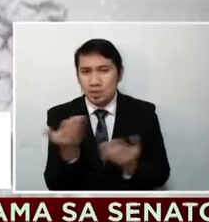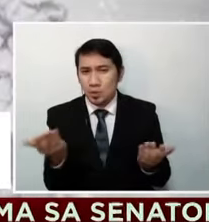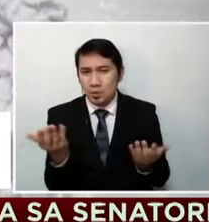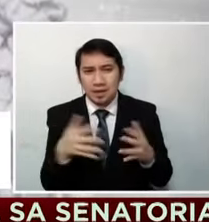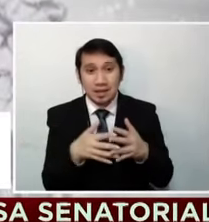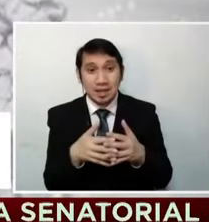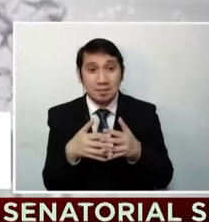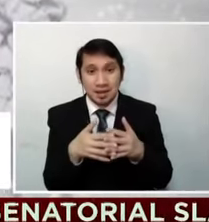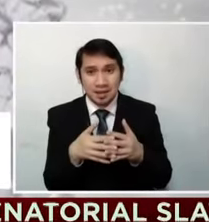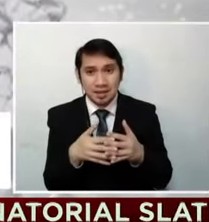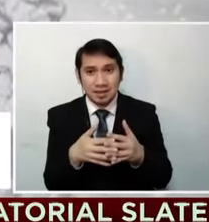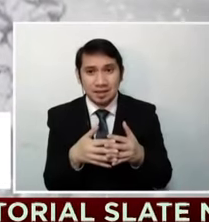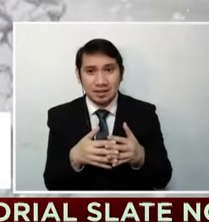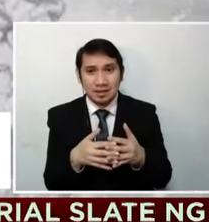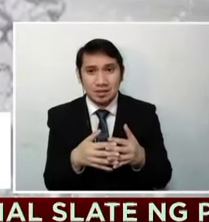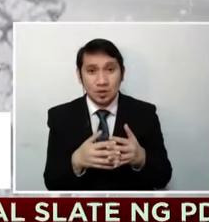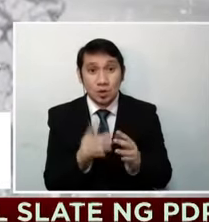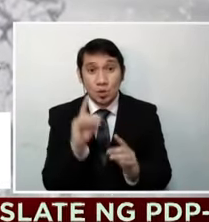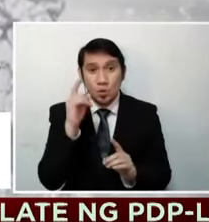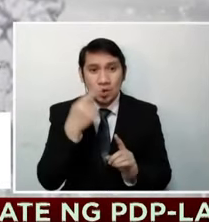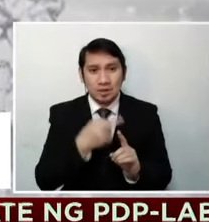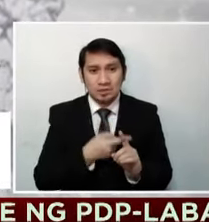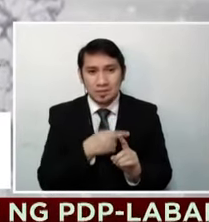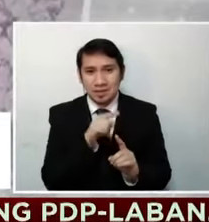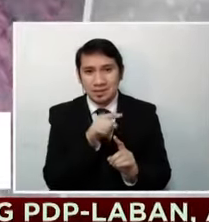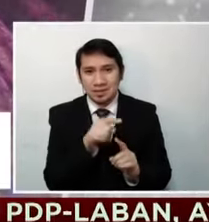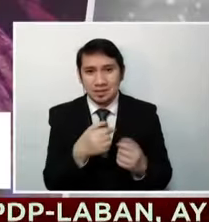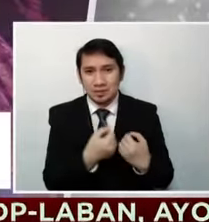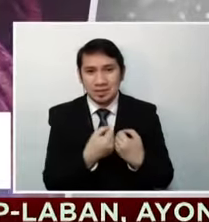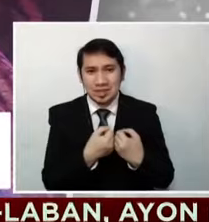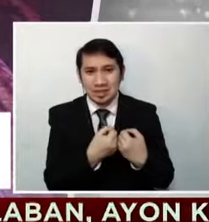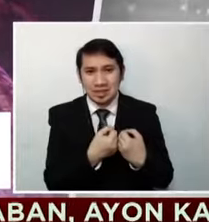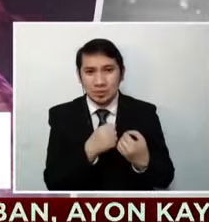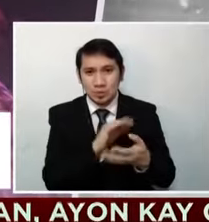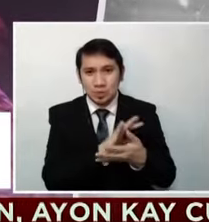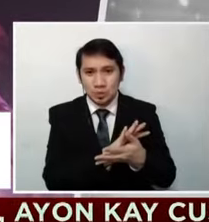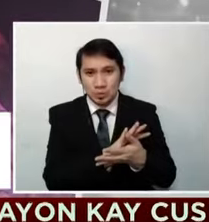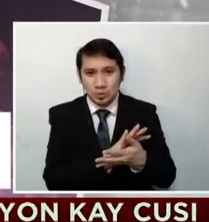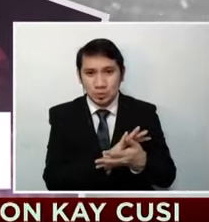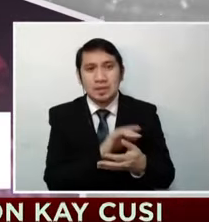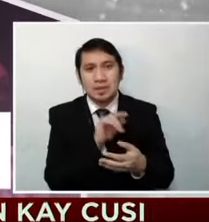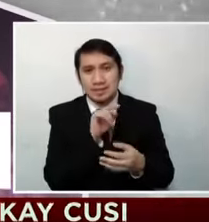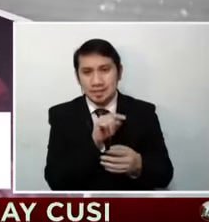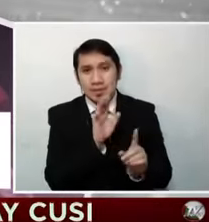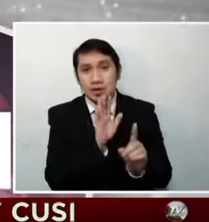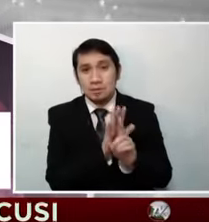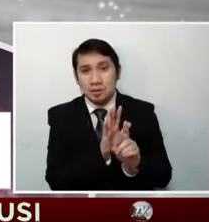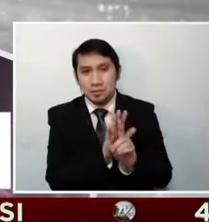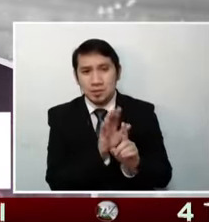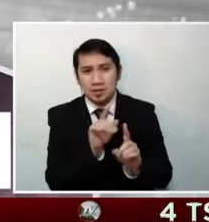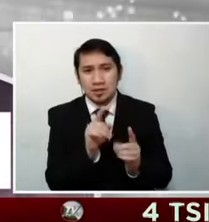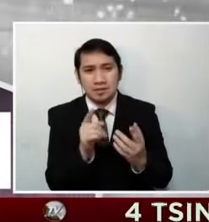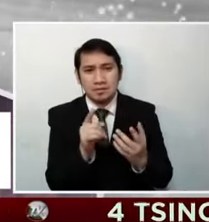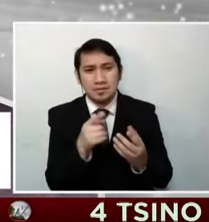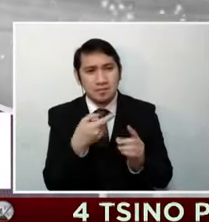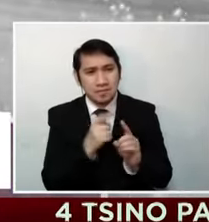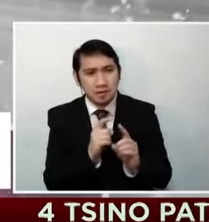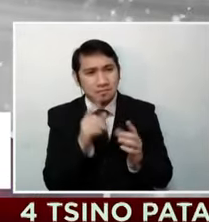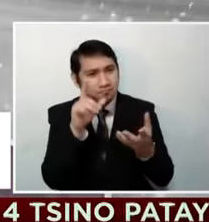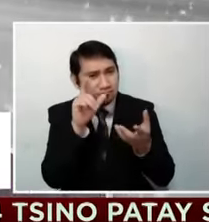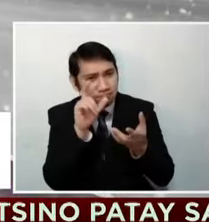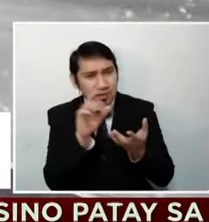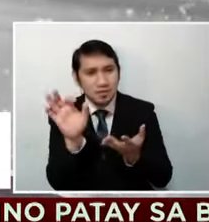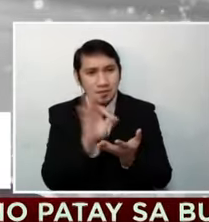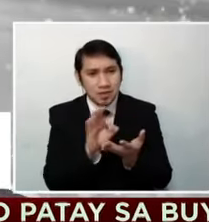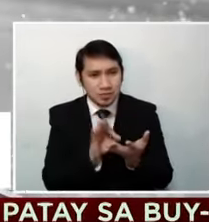California matapos ang mahigit isang buwang laban sa COVID-19. Nagmarka si Isaac sa larangan ng beauty, fashion, celebrity at pageant